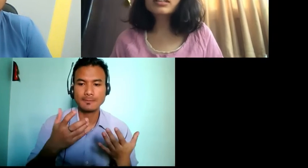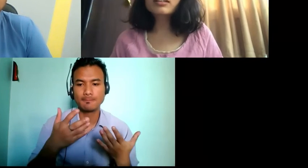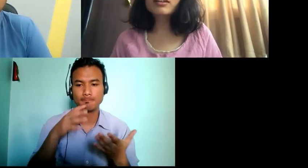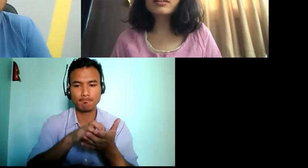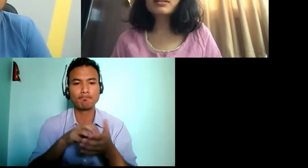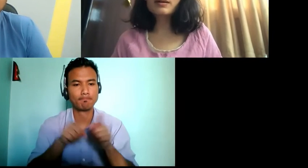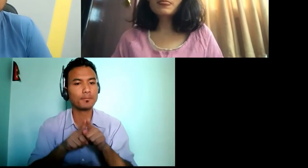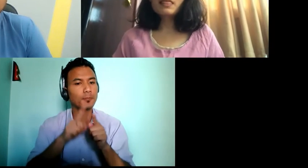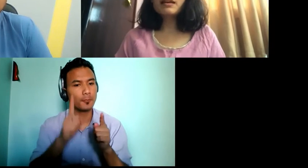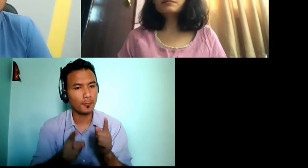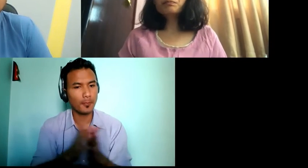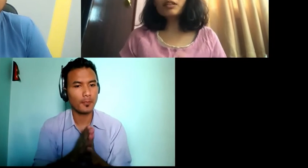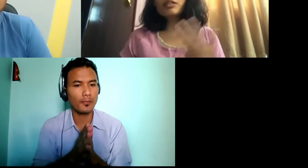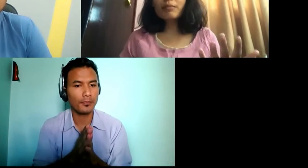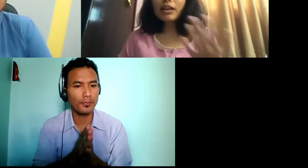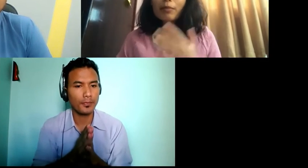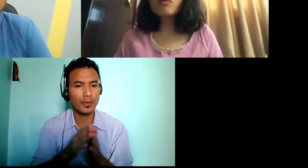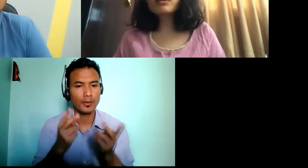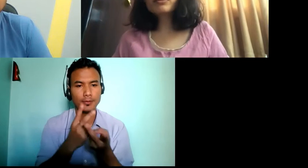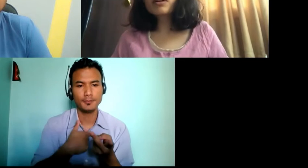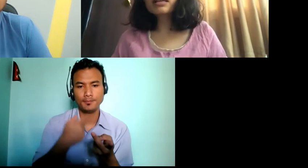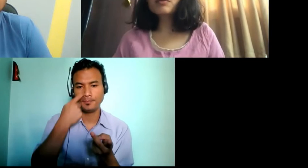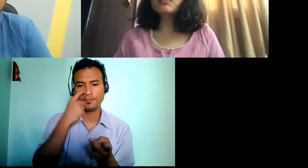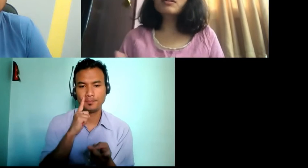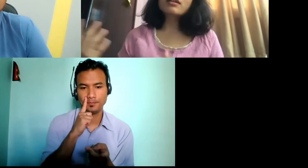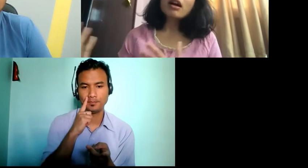पनि दिइरहेको छ होइन. अब जस्तै मेरै ममले पनि